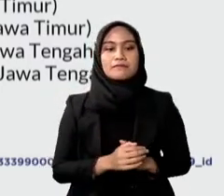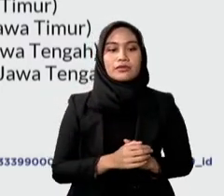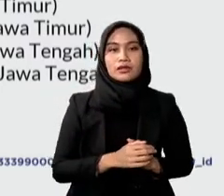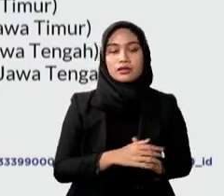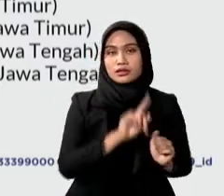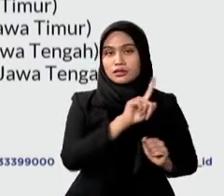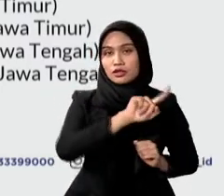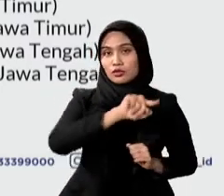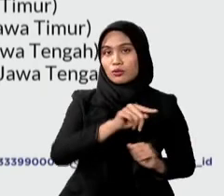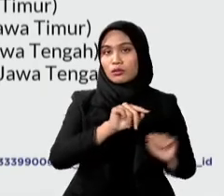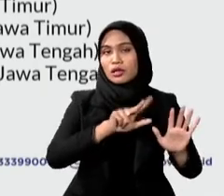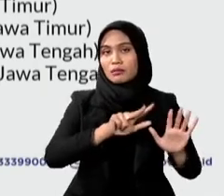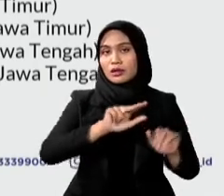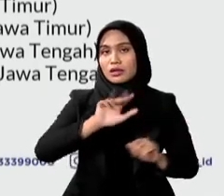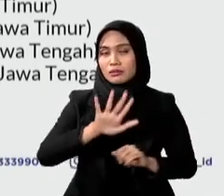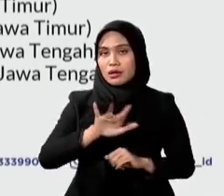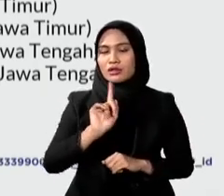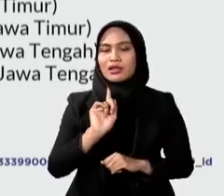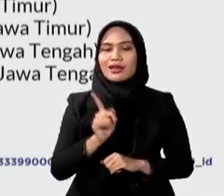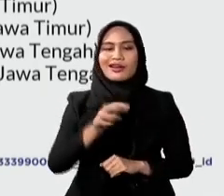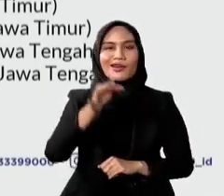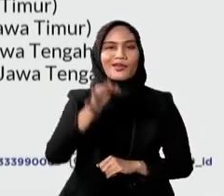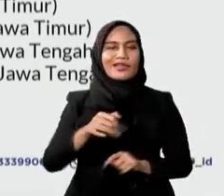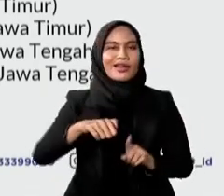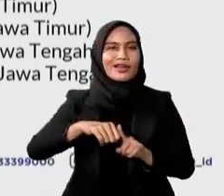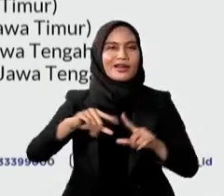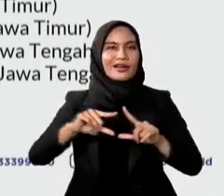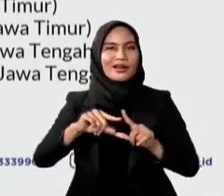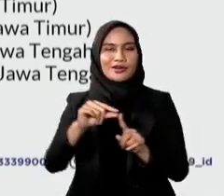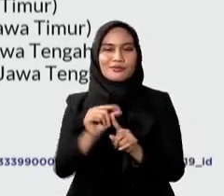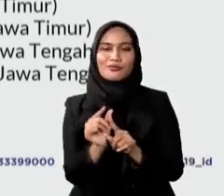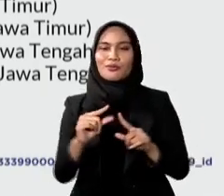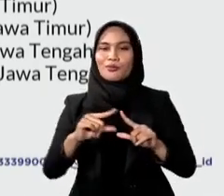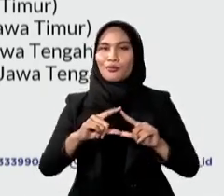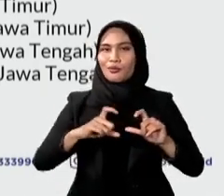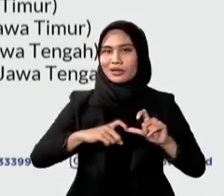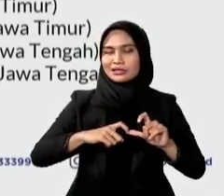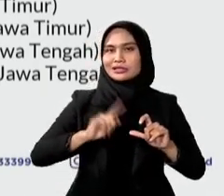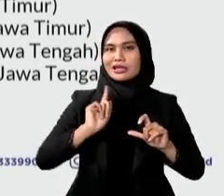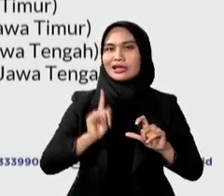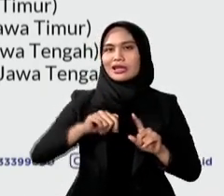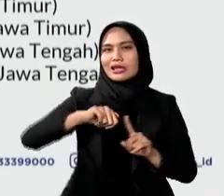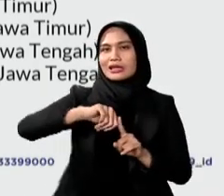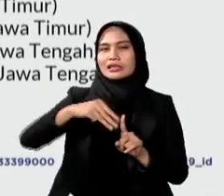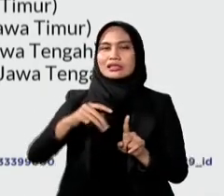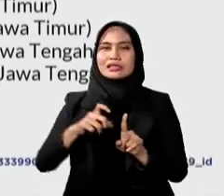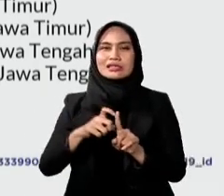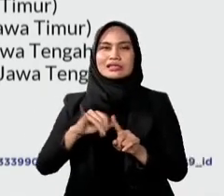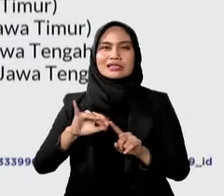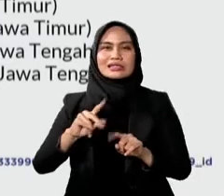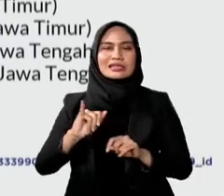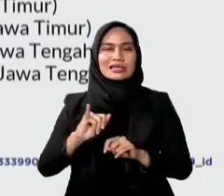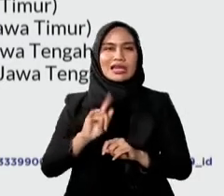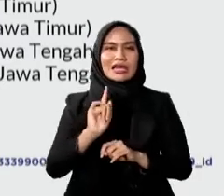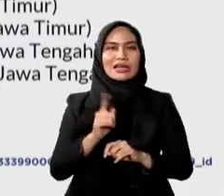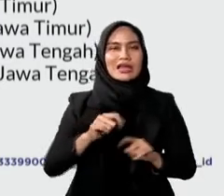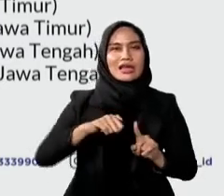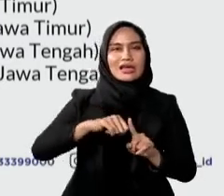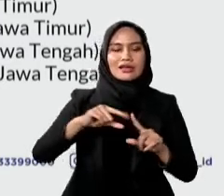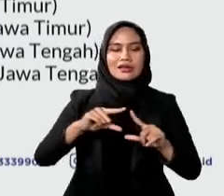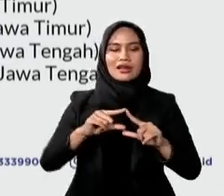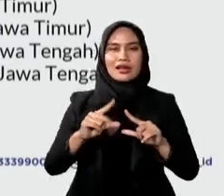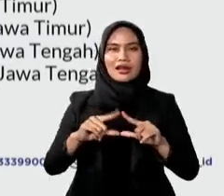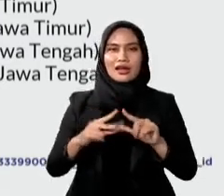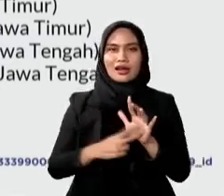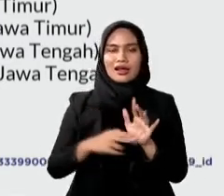1,85 adalah Kapuas Kalimantan Tengah, Kota Kediri di Jawa Timur, Karanganyar di Jawa Tengah, dan Pati di